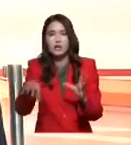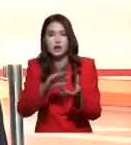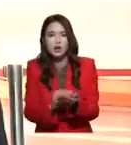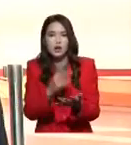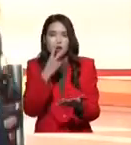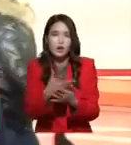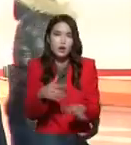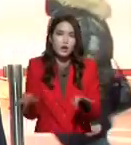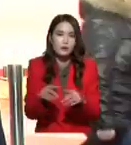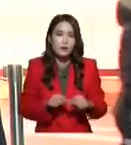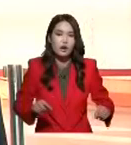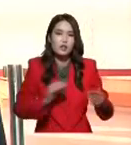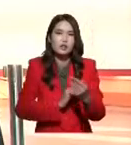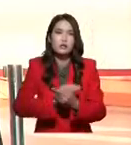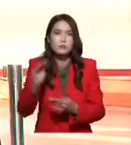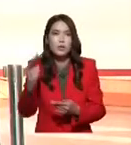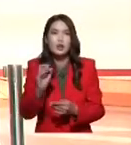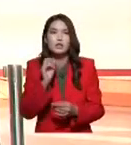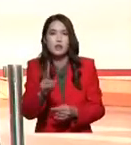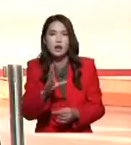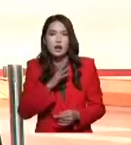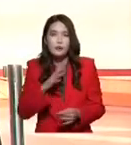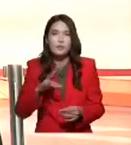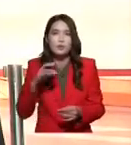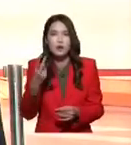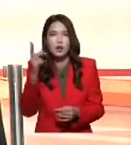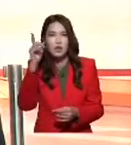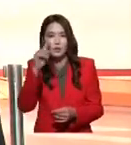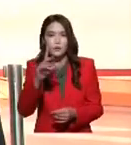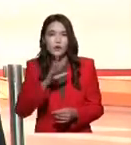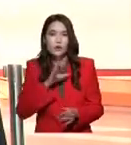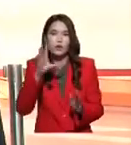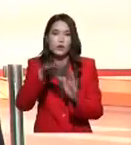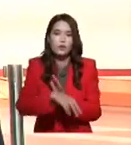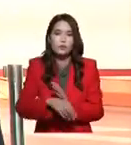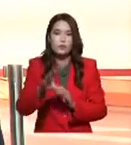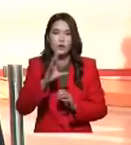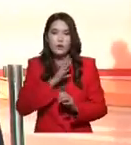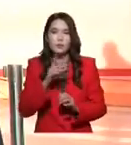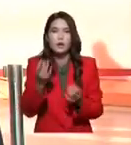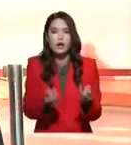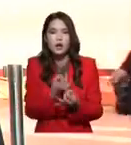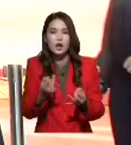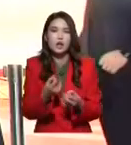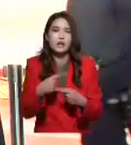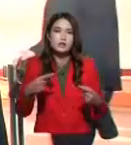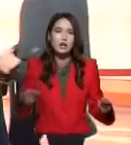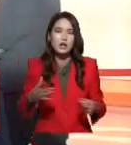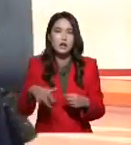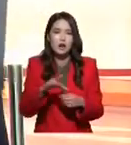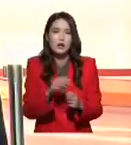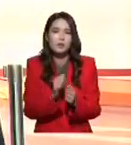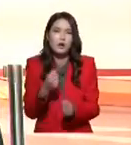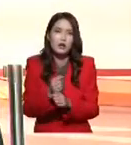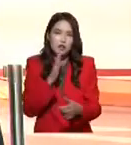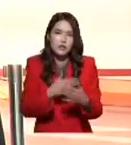международные организации, сообщества и люди говорили на тему насилия. Насилие случается везде, вне зависимости от возраста страны или класса. Насилие в